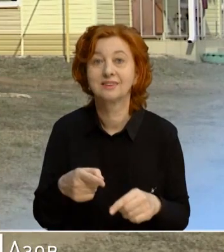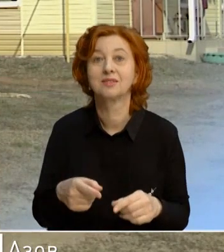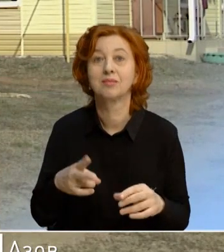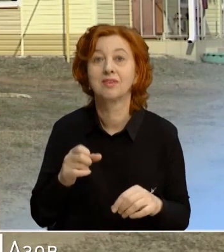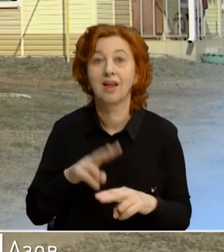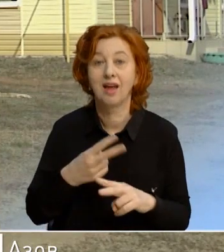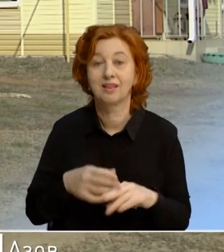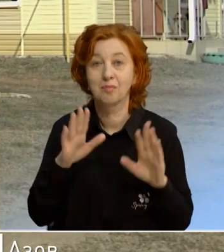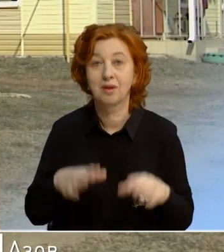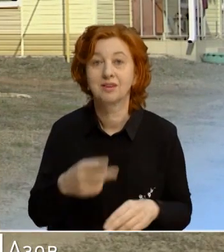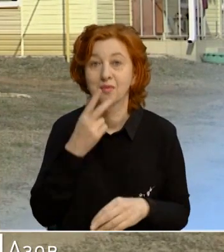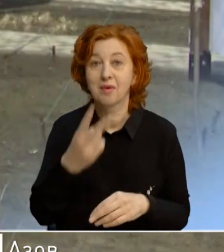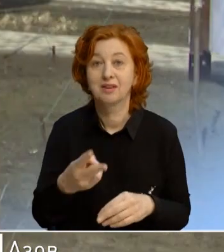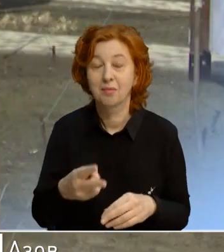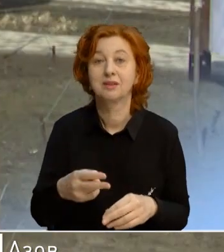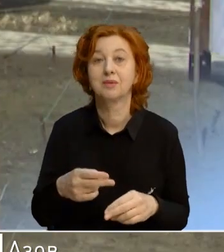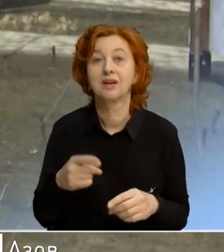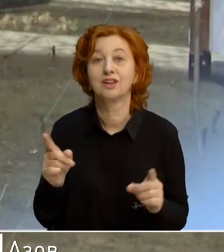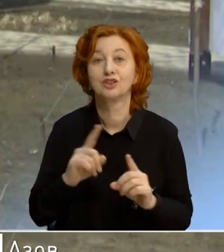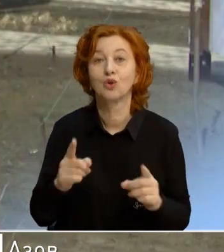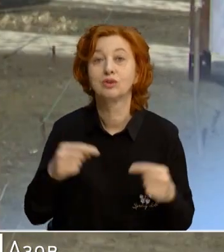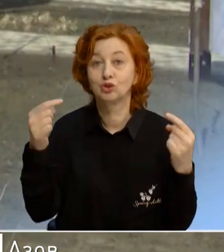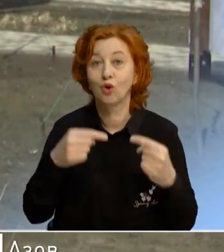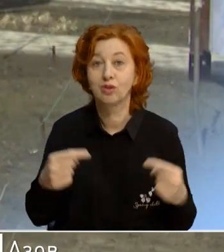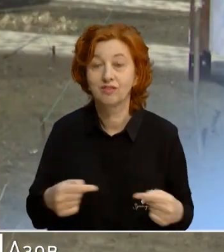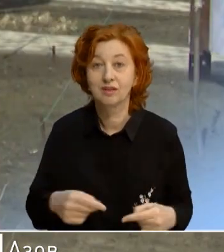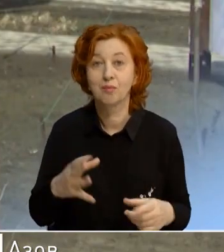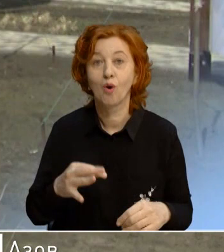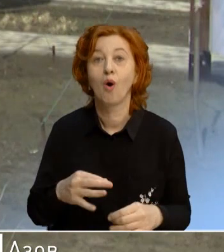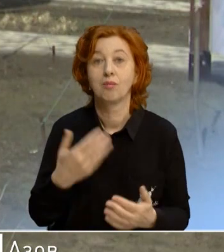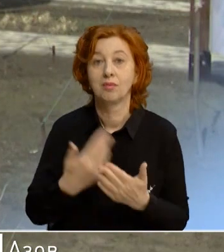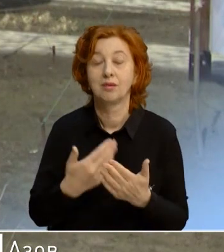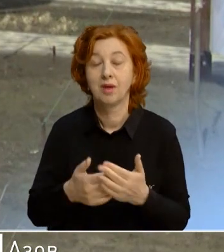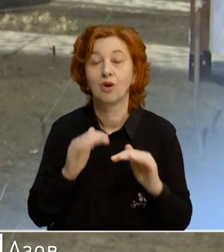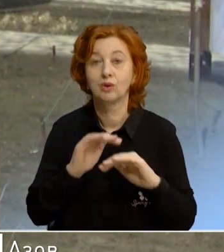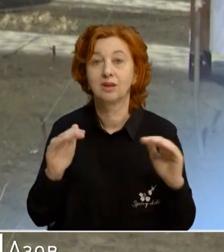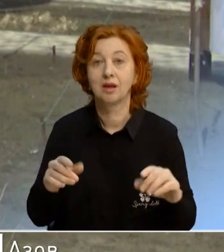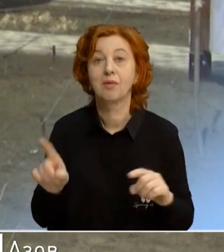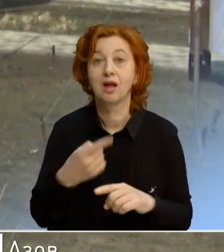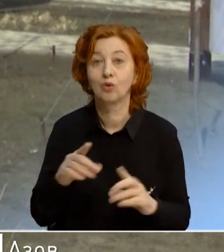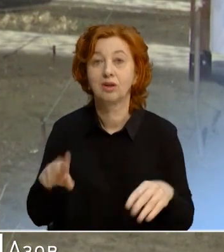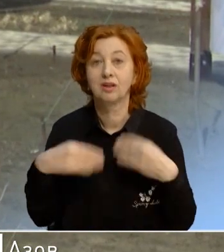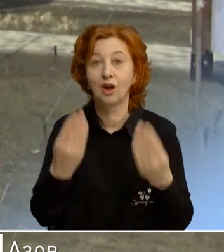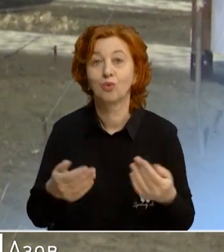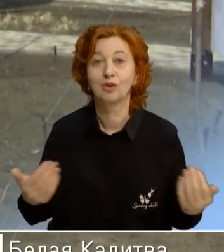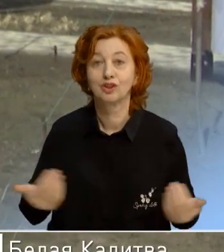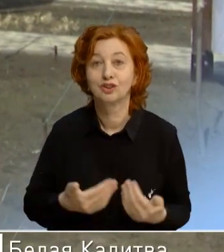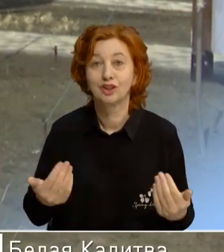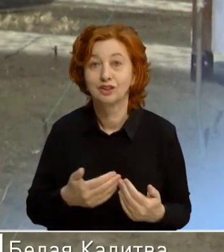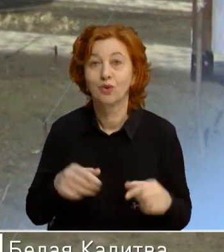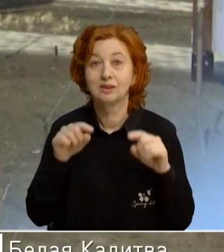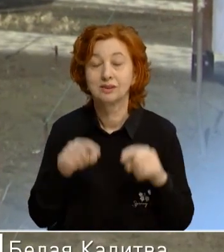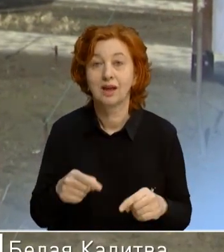нет. Сегодня мы посмотрели очень хороший пример. Соответственно, это примеры для других детей, которым предоставляется жилье, потому что все-таки